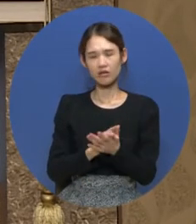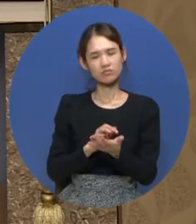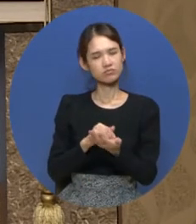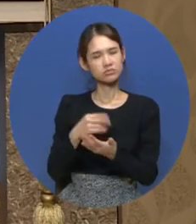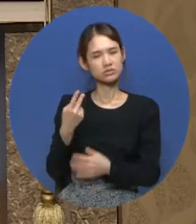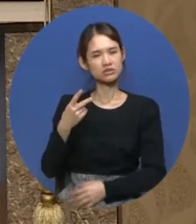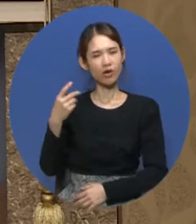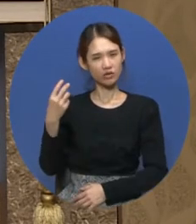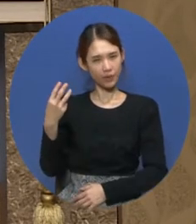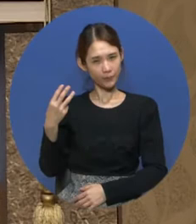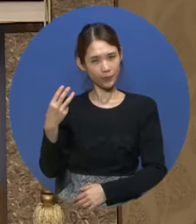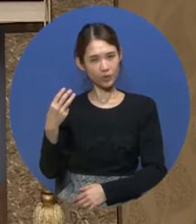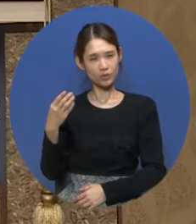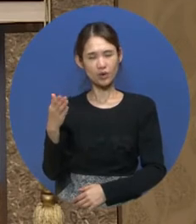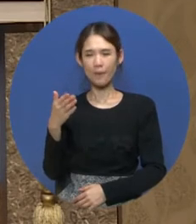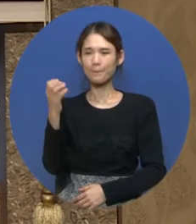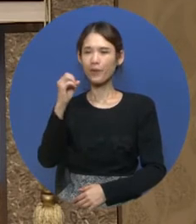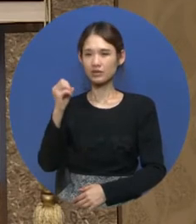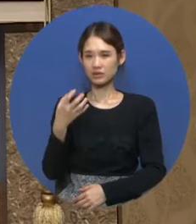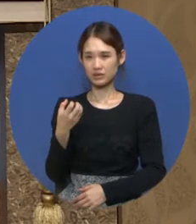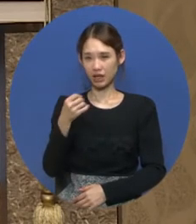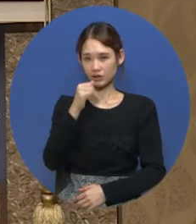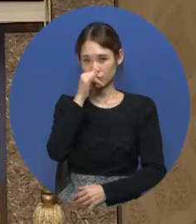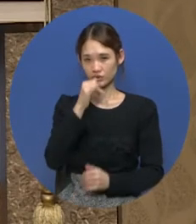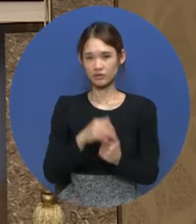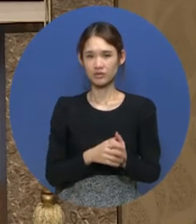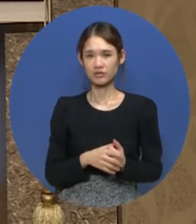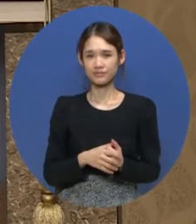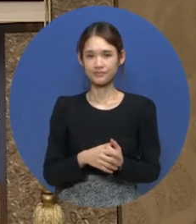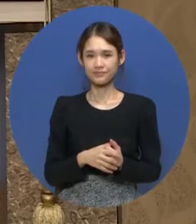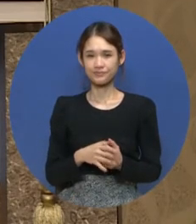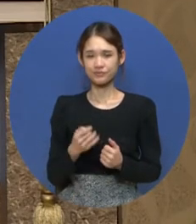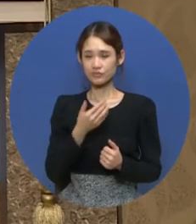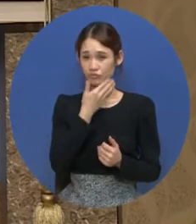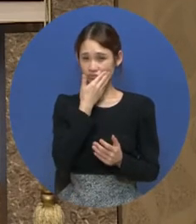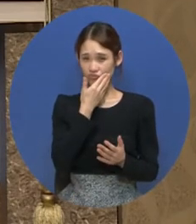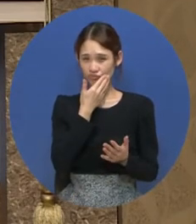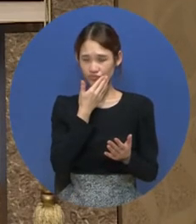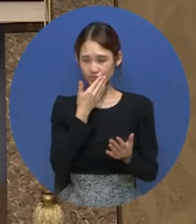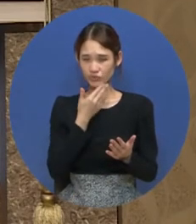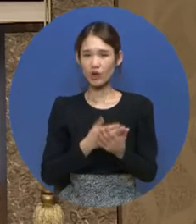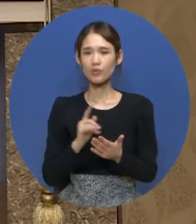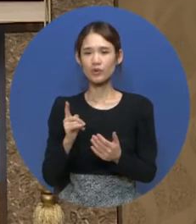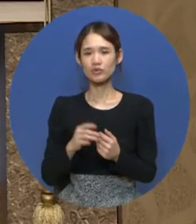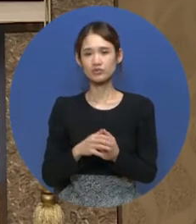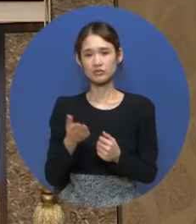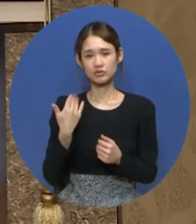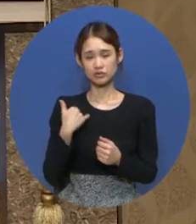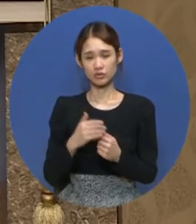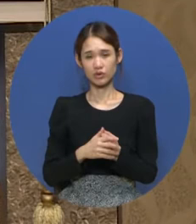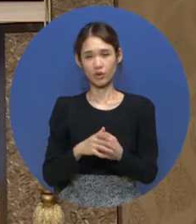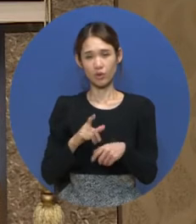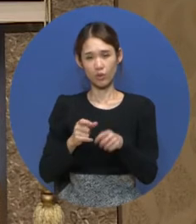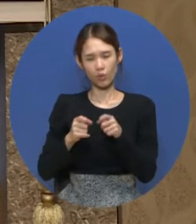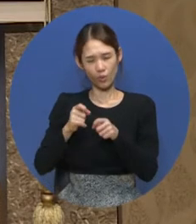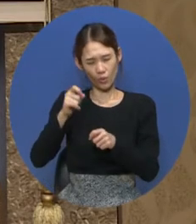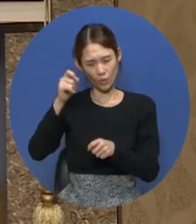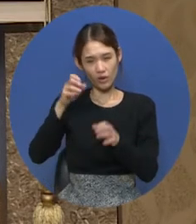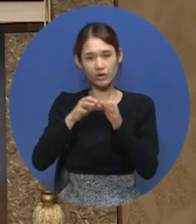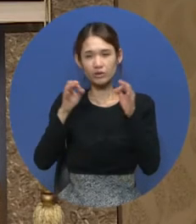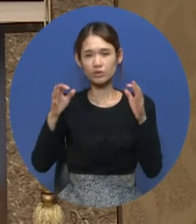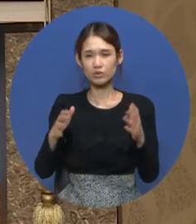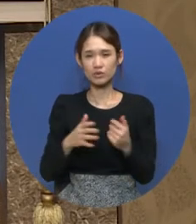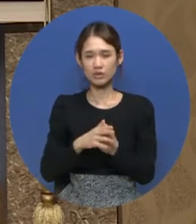3000명 그런 비율을 가지고 있습니다 그리고 어 중요한 것은 아까 오랫동안 담배를 피시는